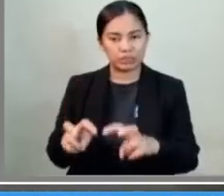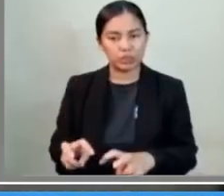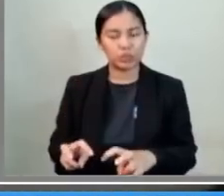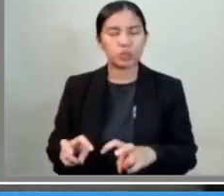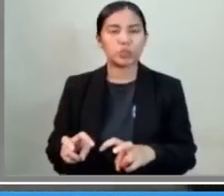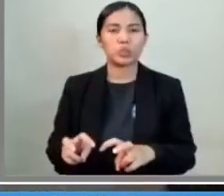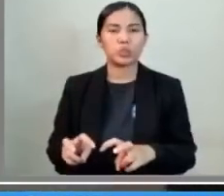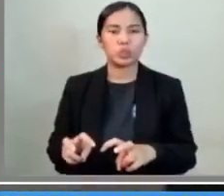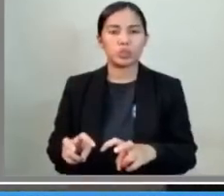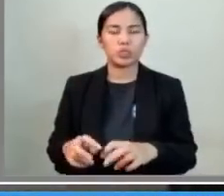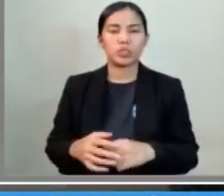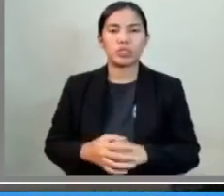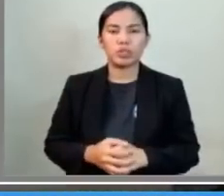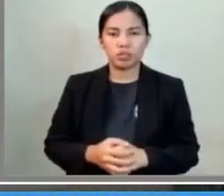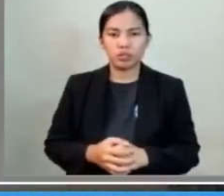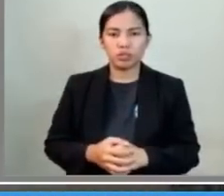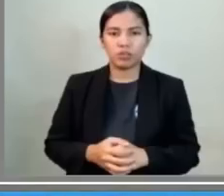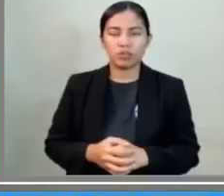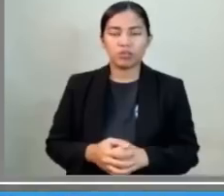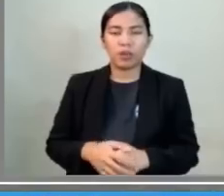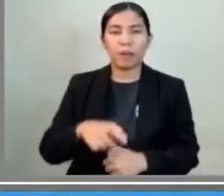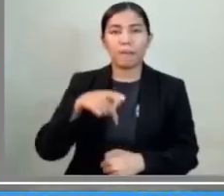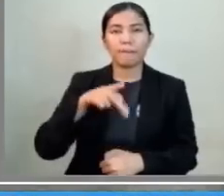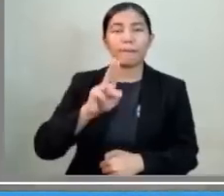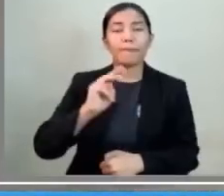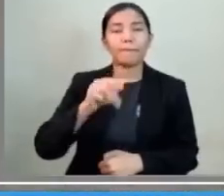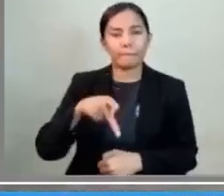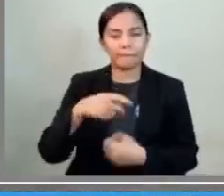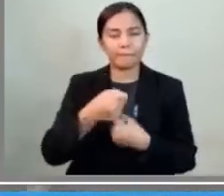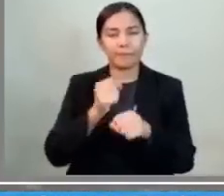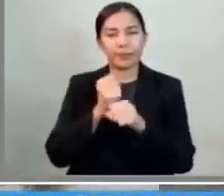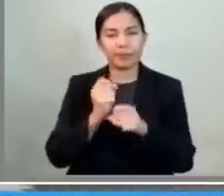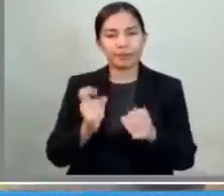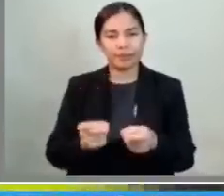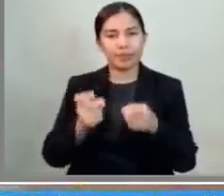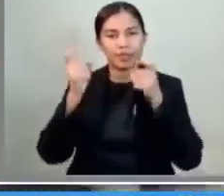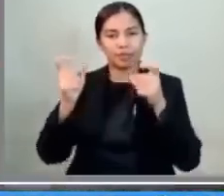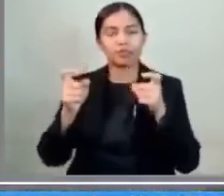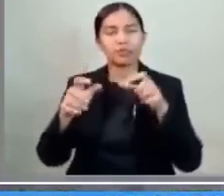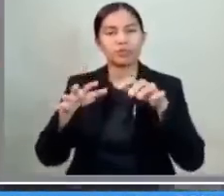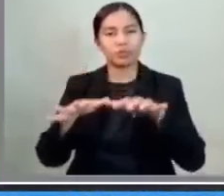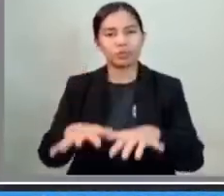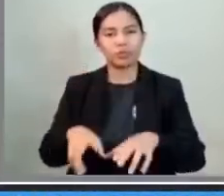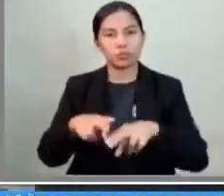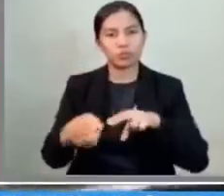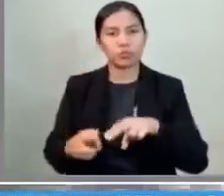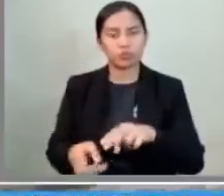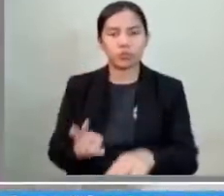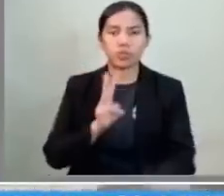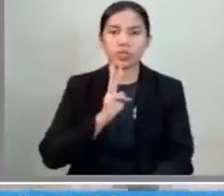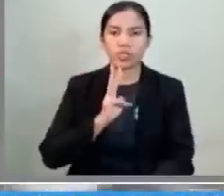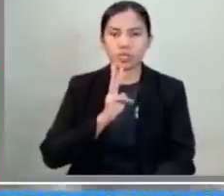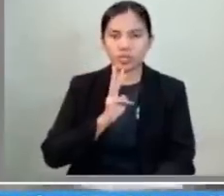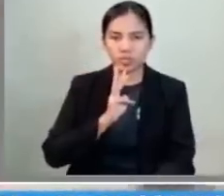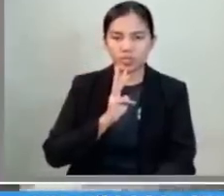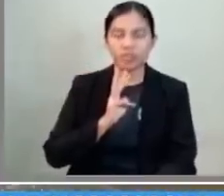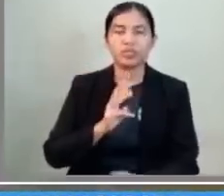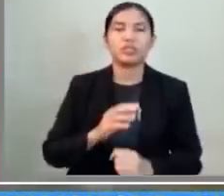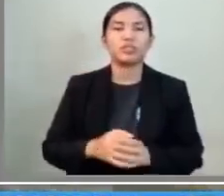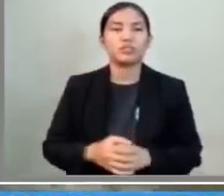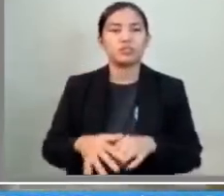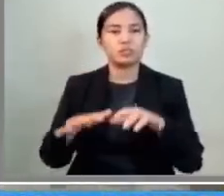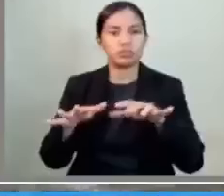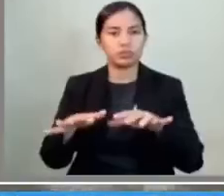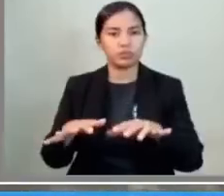pag-pump po natin, mas mabilis po yung pagbawasana natin ng tubig at maibaba po natin yung level ng tubig sa kalsada